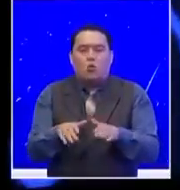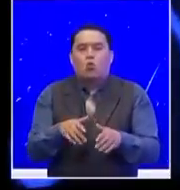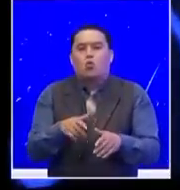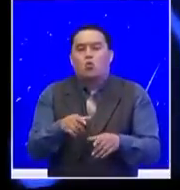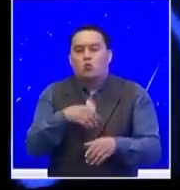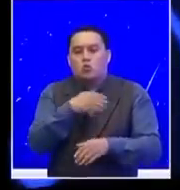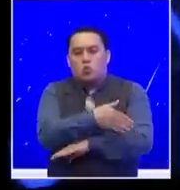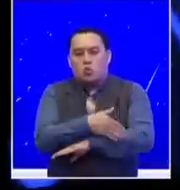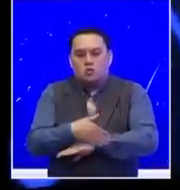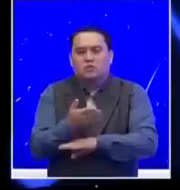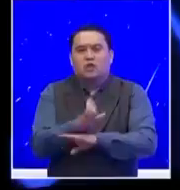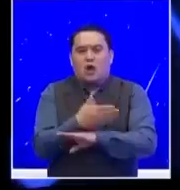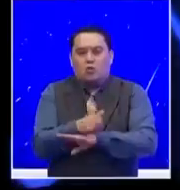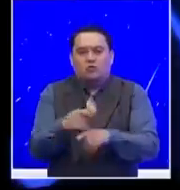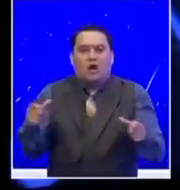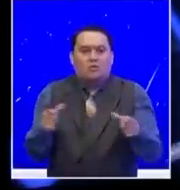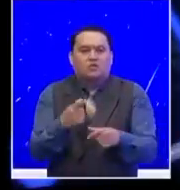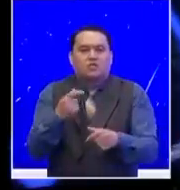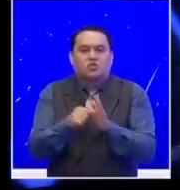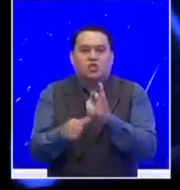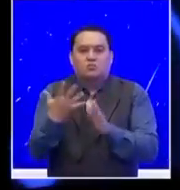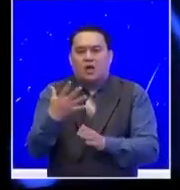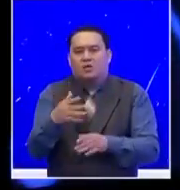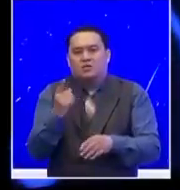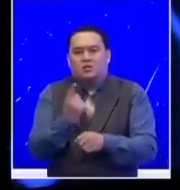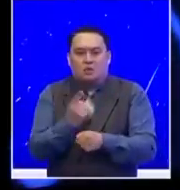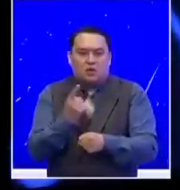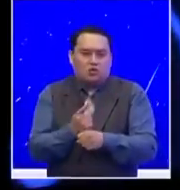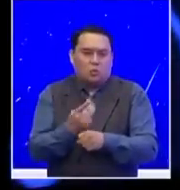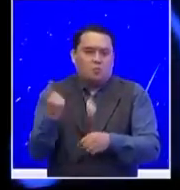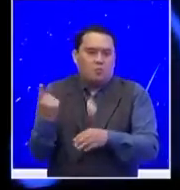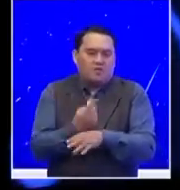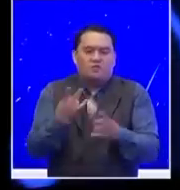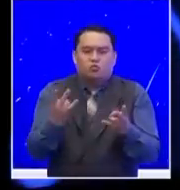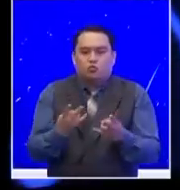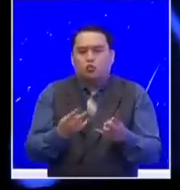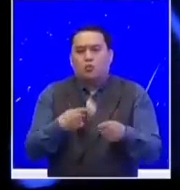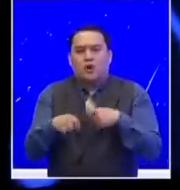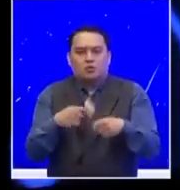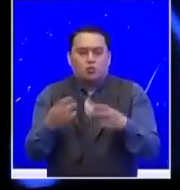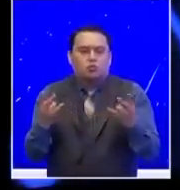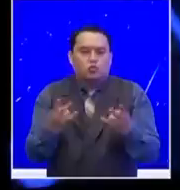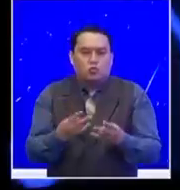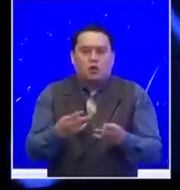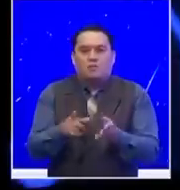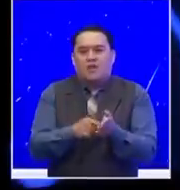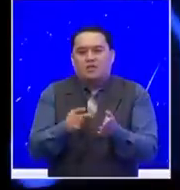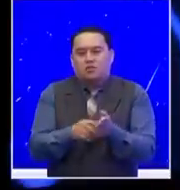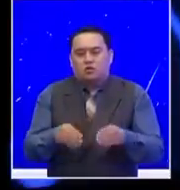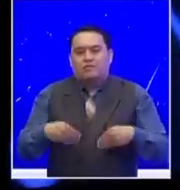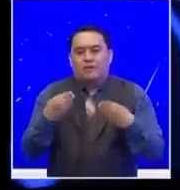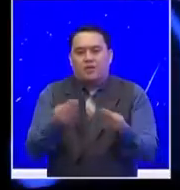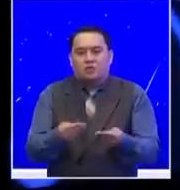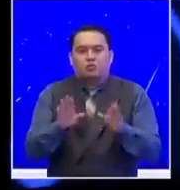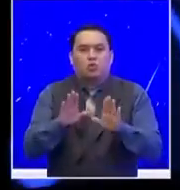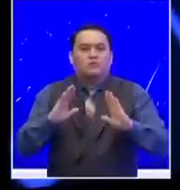старше 65 лет ограничено. Разрешается поход за товарами первой необходимости, медикаментами и пенсионными выплатами. И только